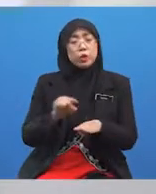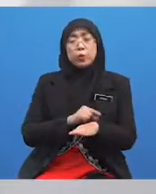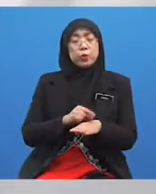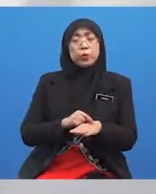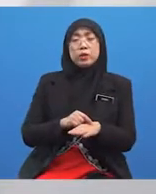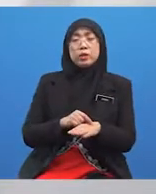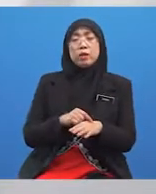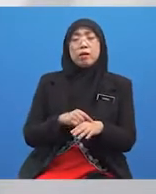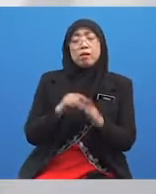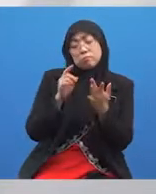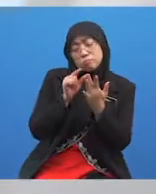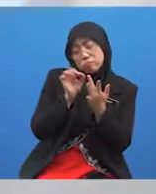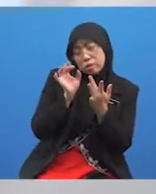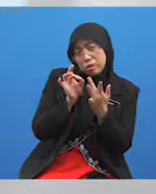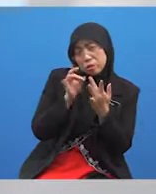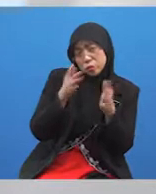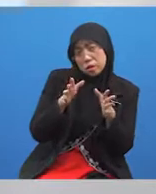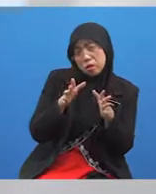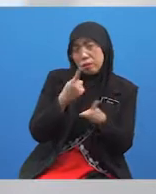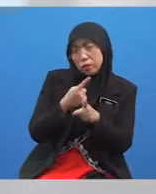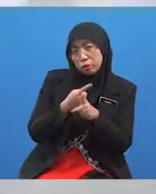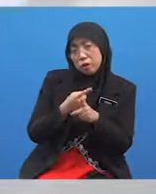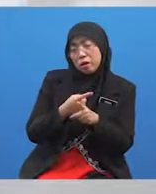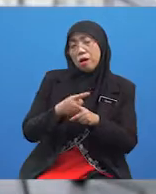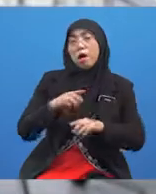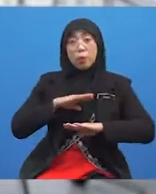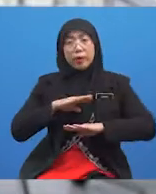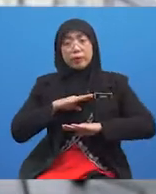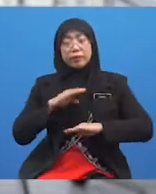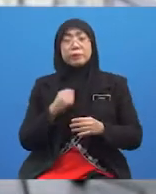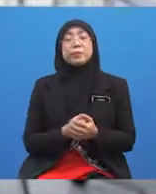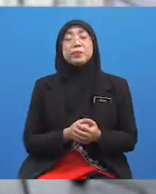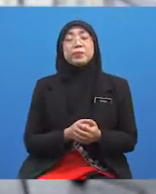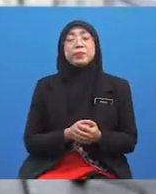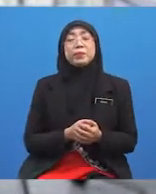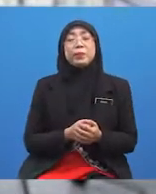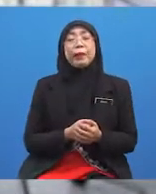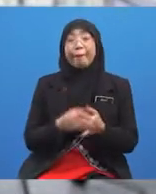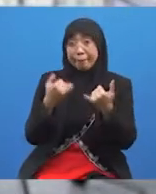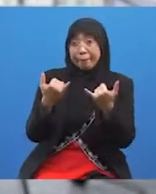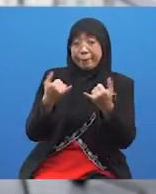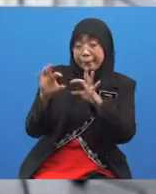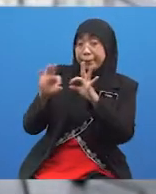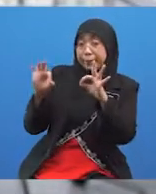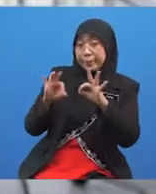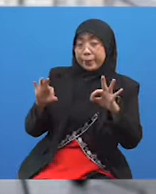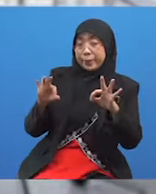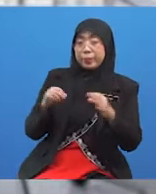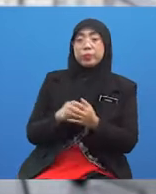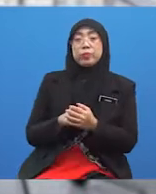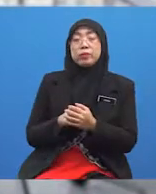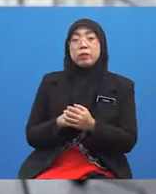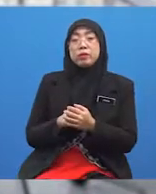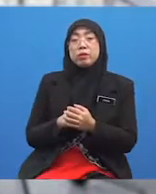pembekal, syarikat puas hati atau tidak. Contoh ayat, mengenal pasti masalah. Pengurus